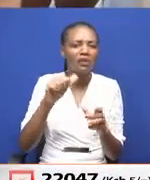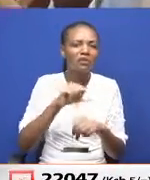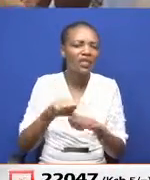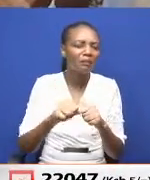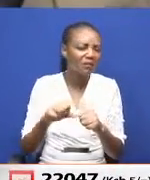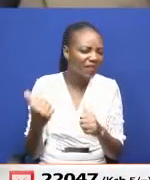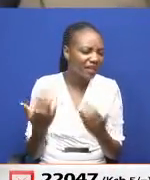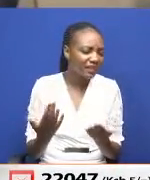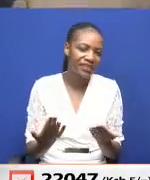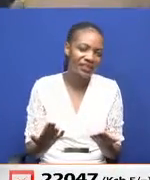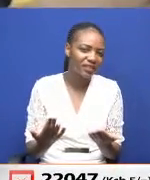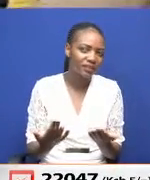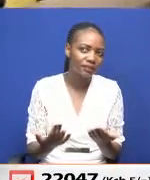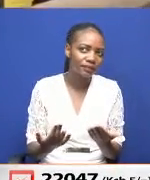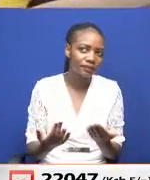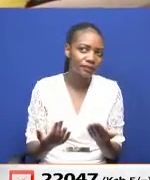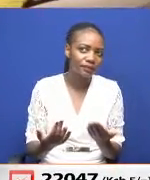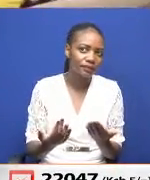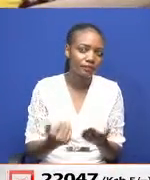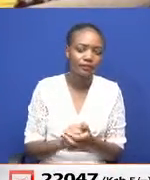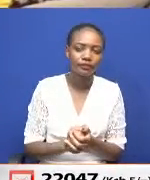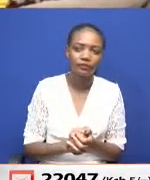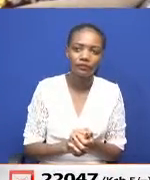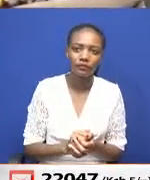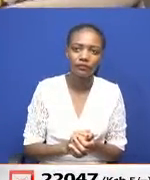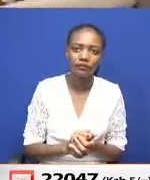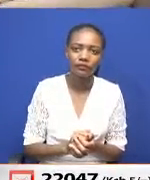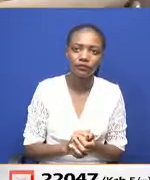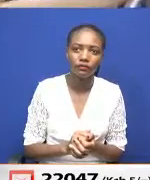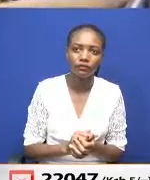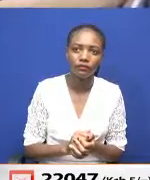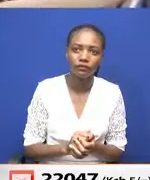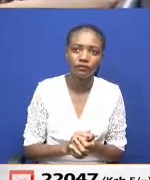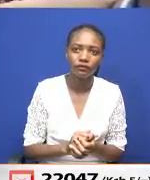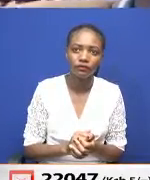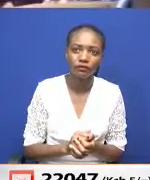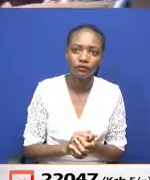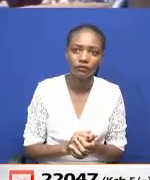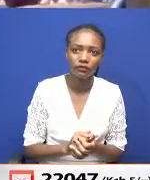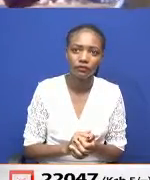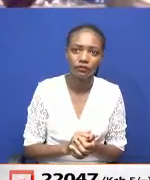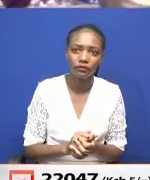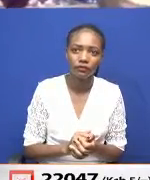mambo yale mengine. Kaunti ya Bungoma nikiripotia TV 47, mimi ni Wanjie Sustain.